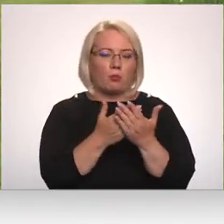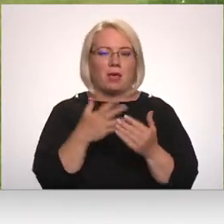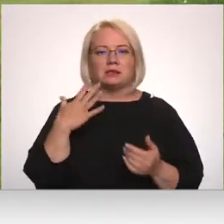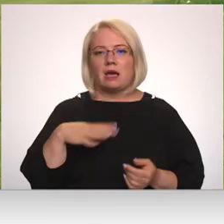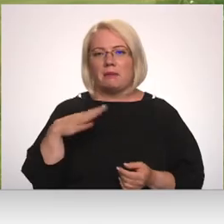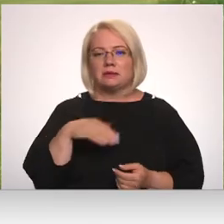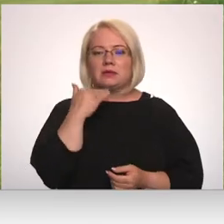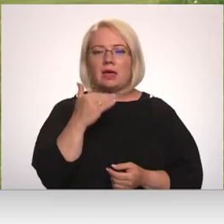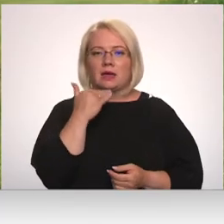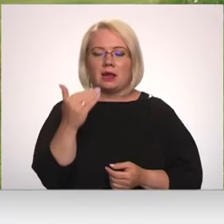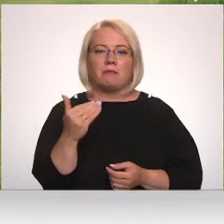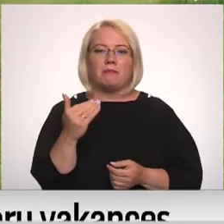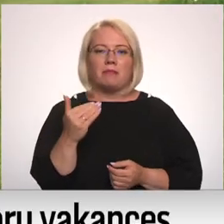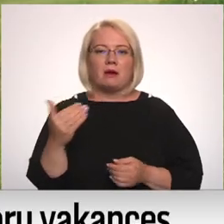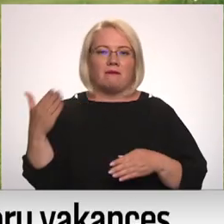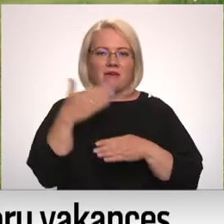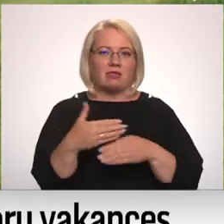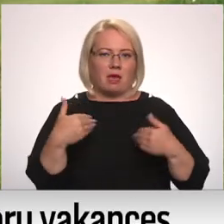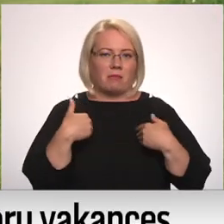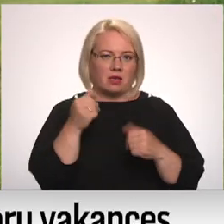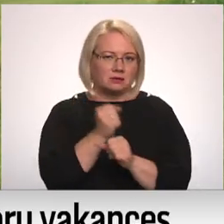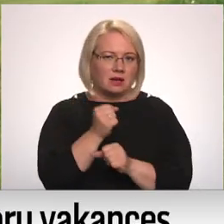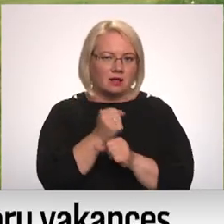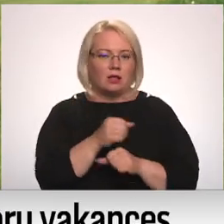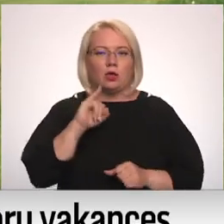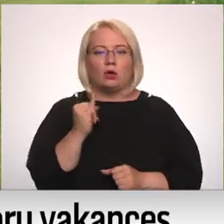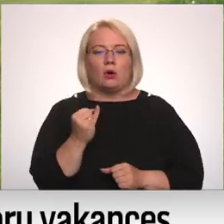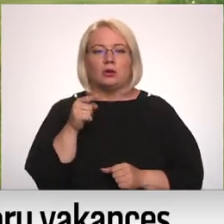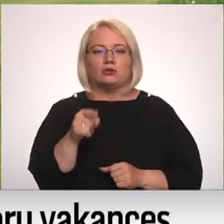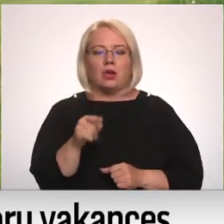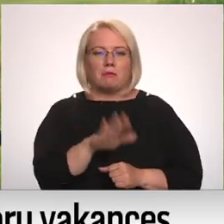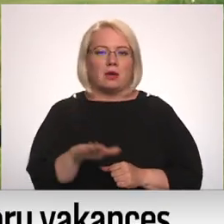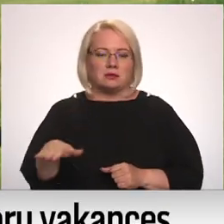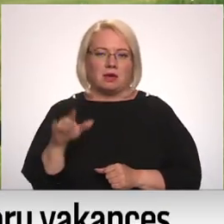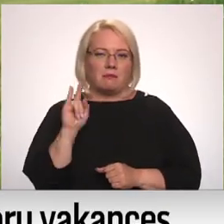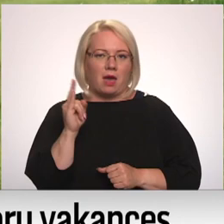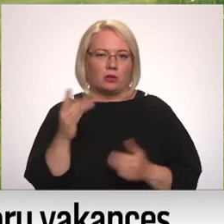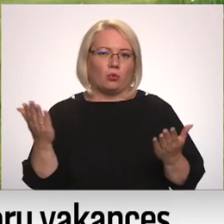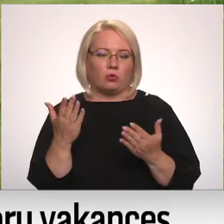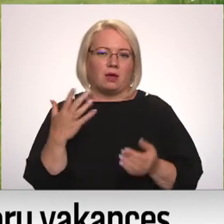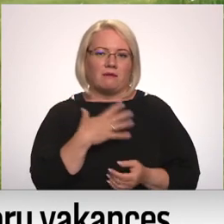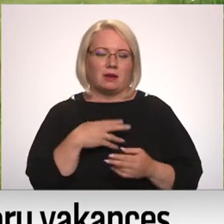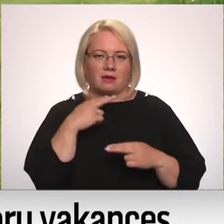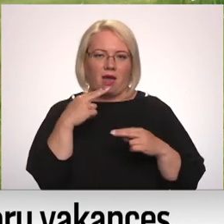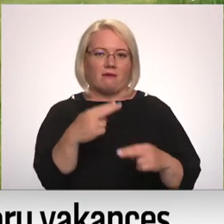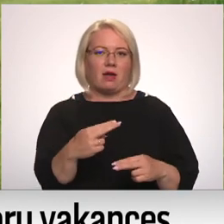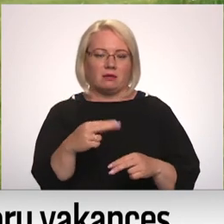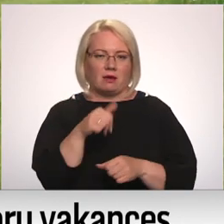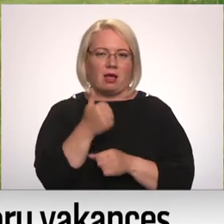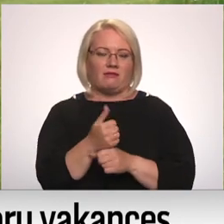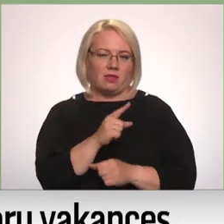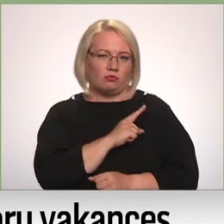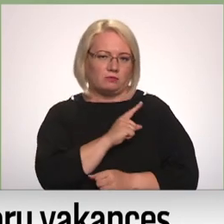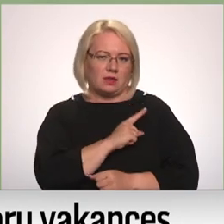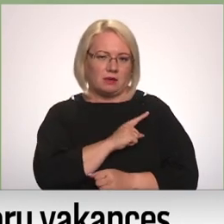varbūt negribēja stāties manā vietā, ir šie mazie bērni, kuriem tomēr ir jāvelta galvenā